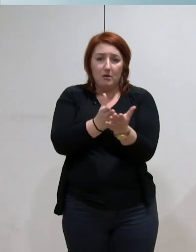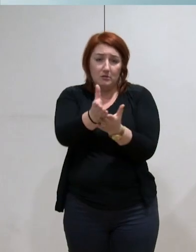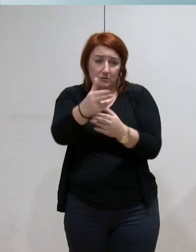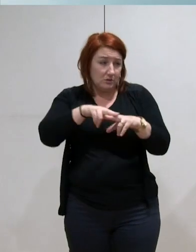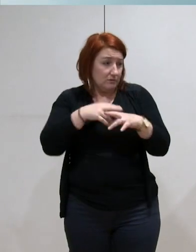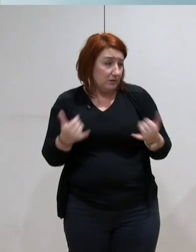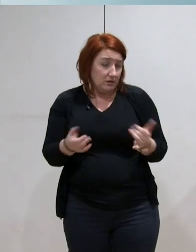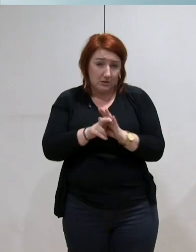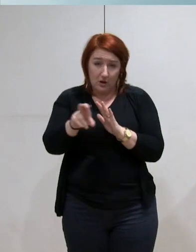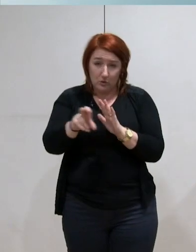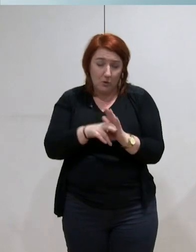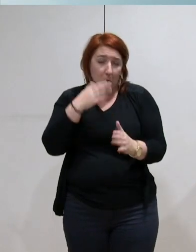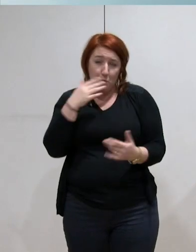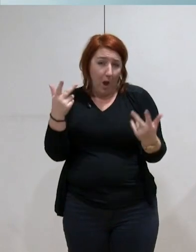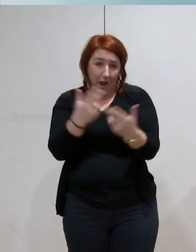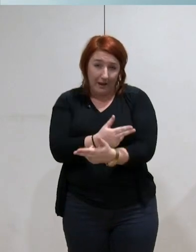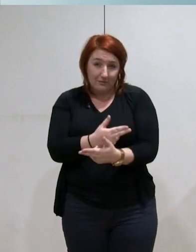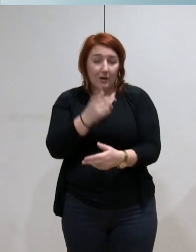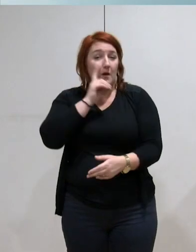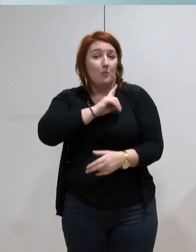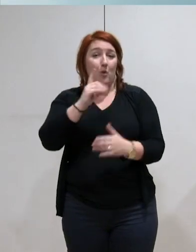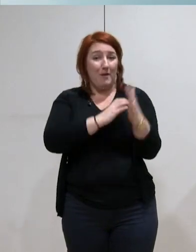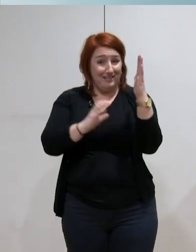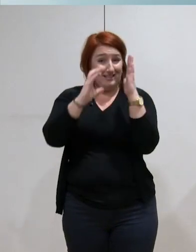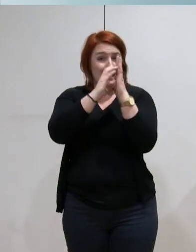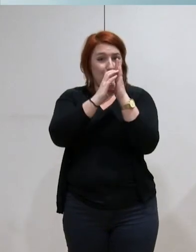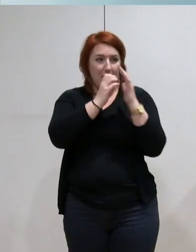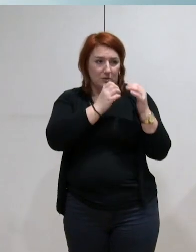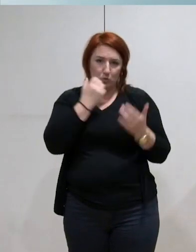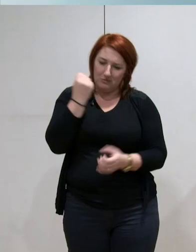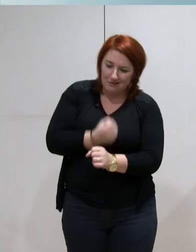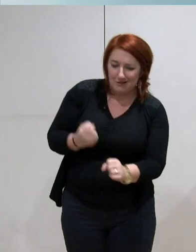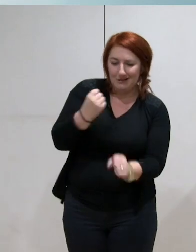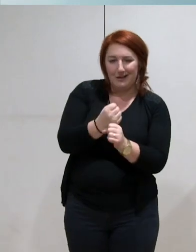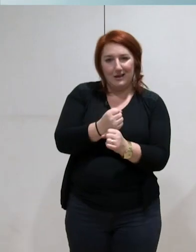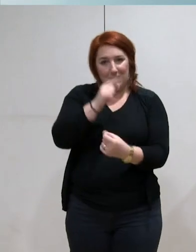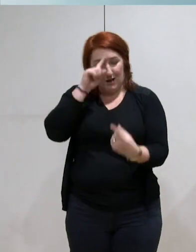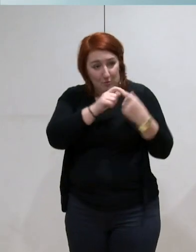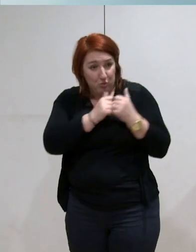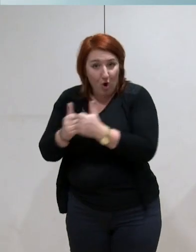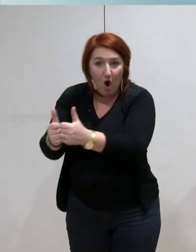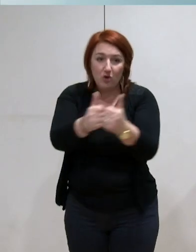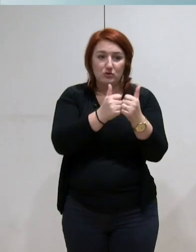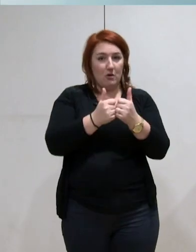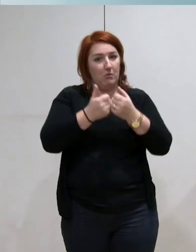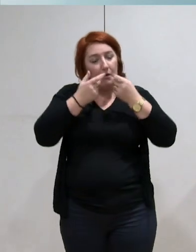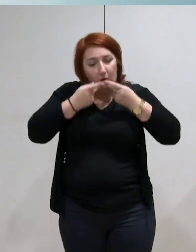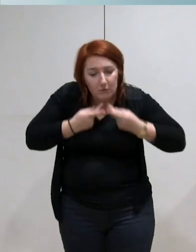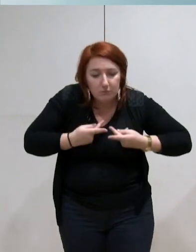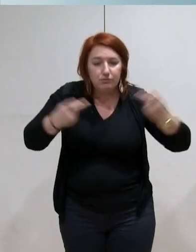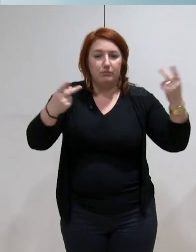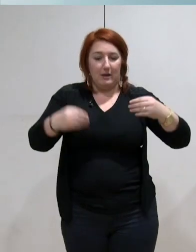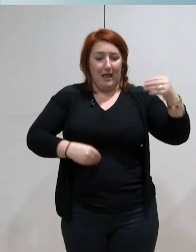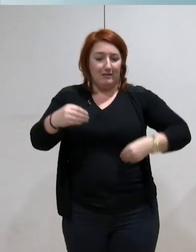Grenoble c'est que nous prenions une délibération pour affirmer ici ensemble que la directrice du Théâtre municipal comme le directeur du